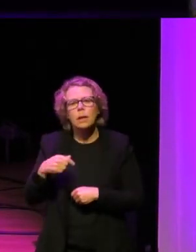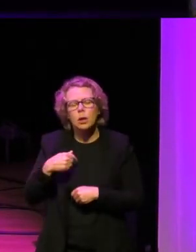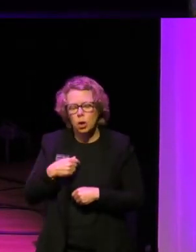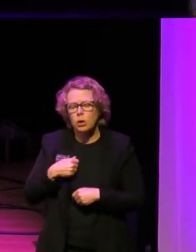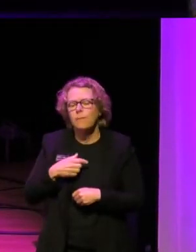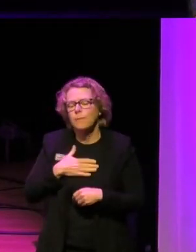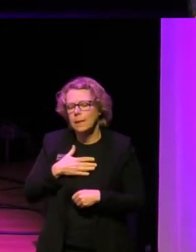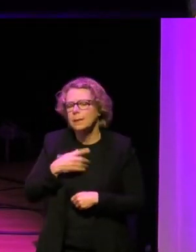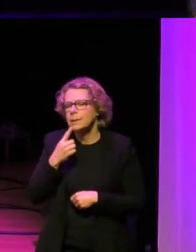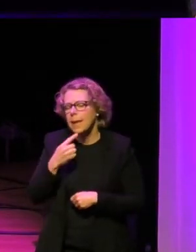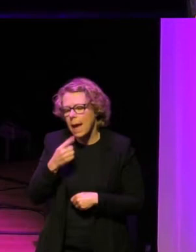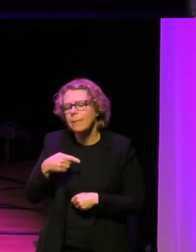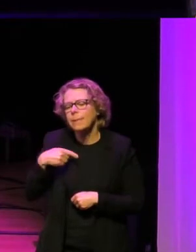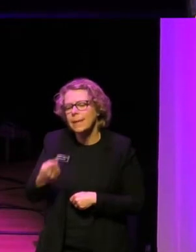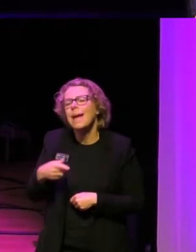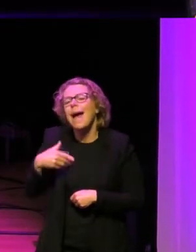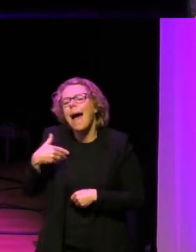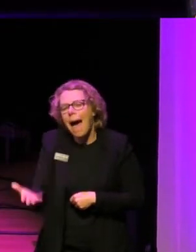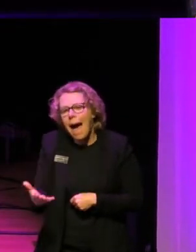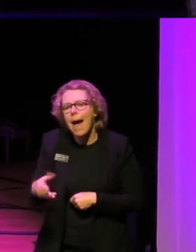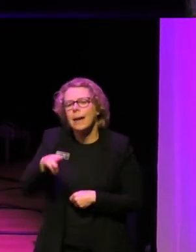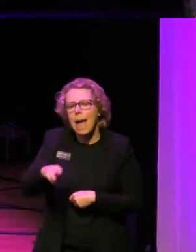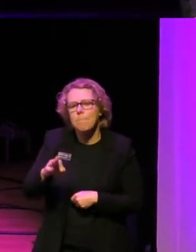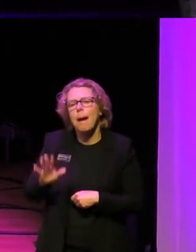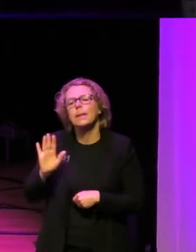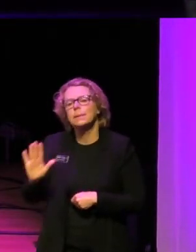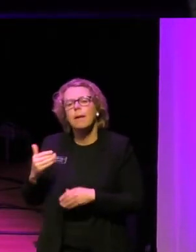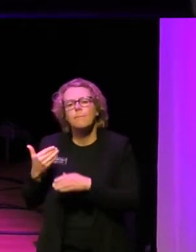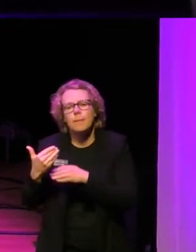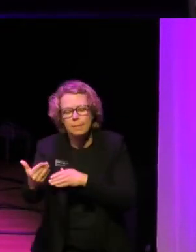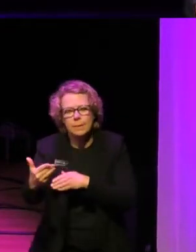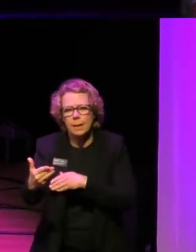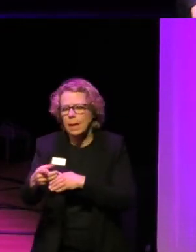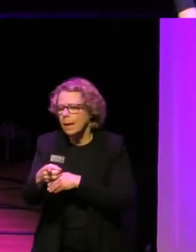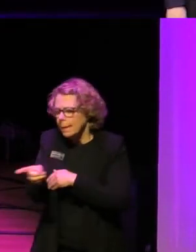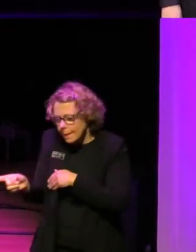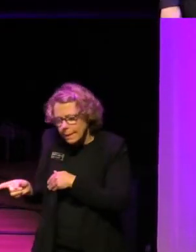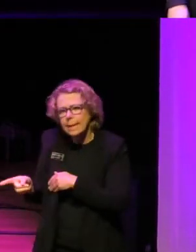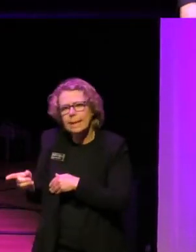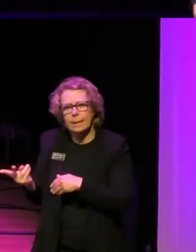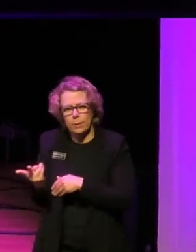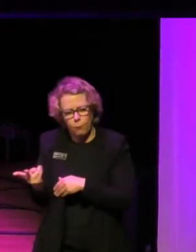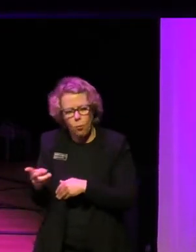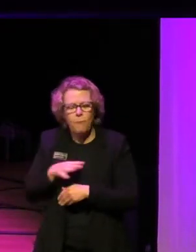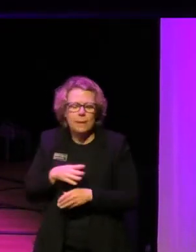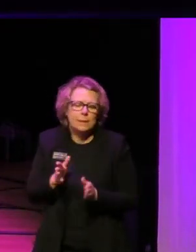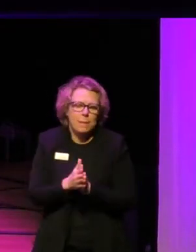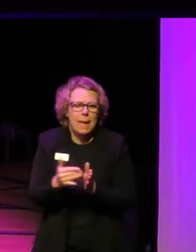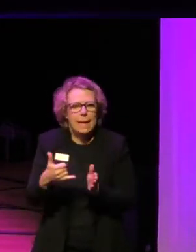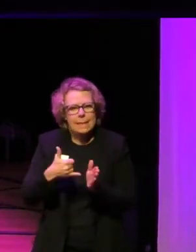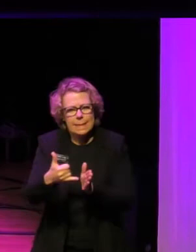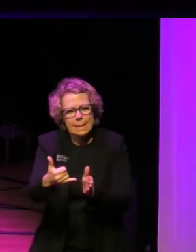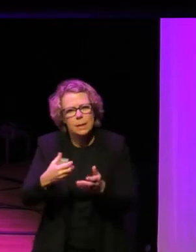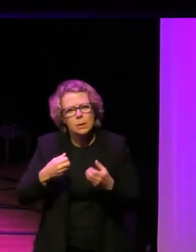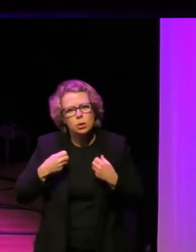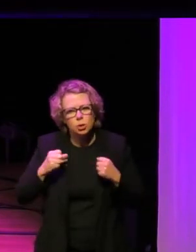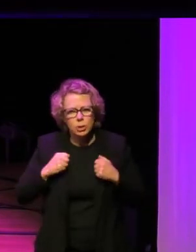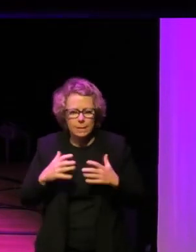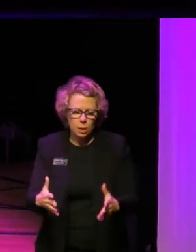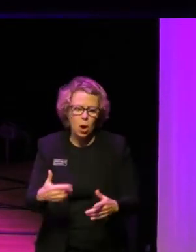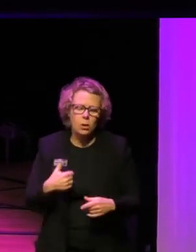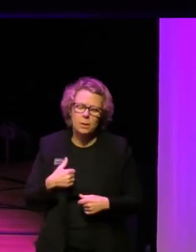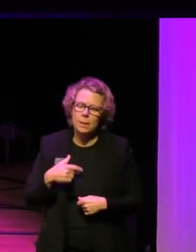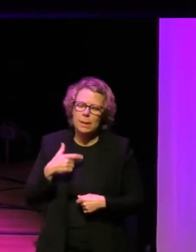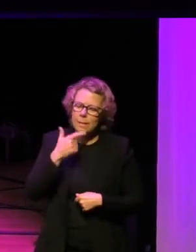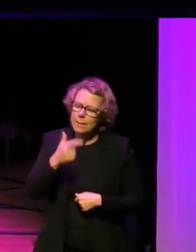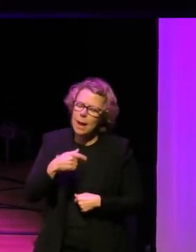säga att ni är de mänskliga rättigheternas framtid. Ni är så självklara i det här och ni är framtiden. Tack snälla för ett starkt